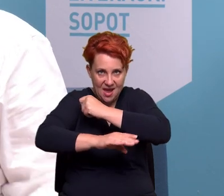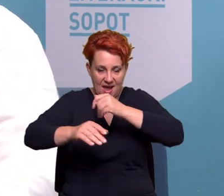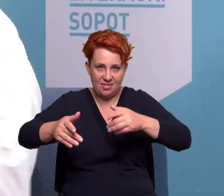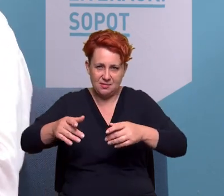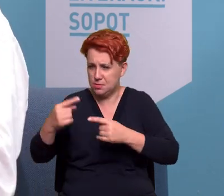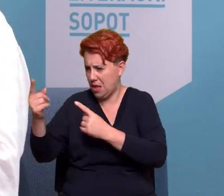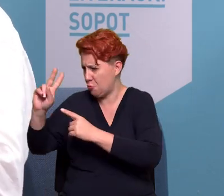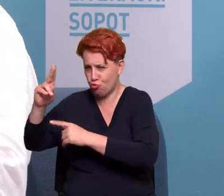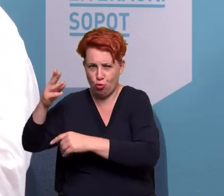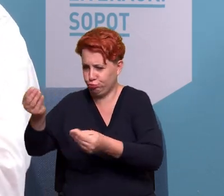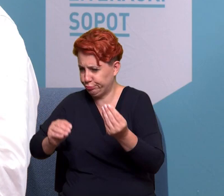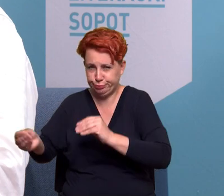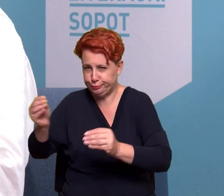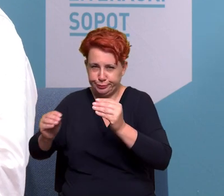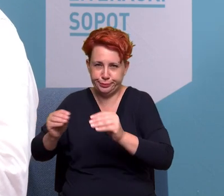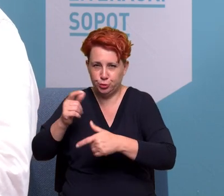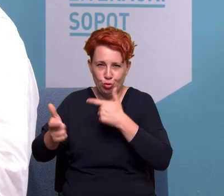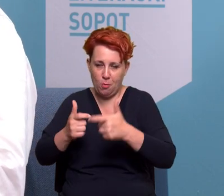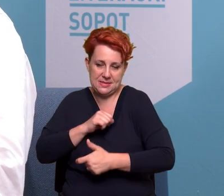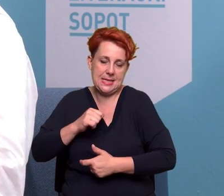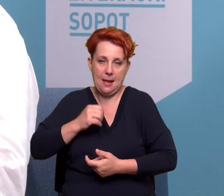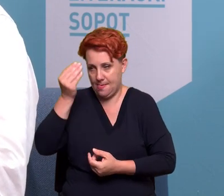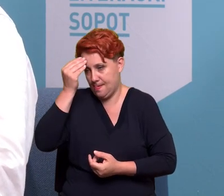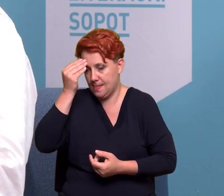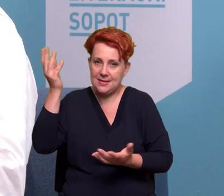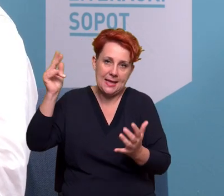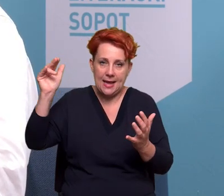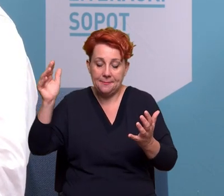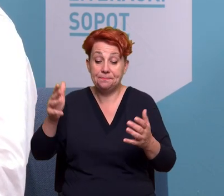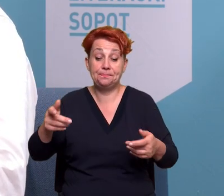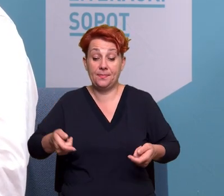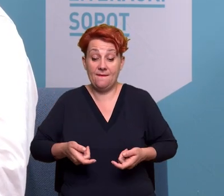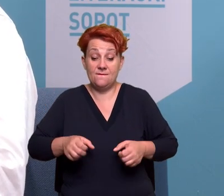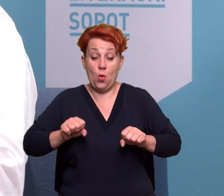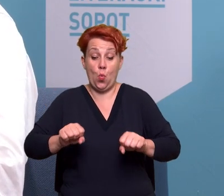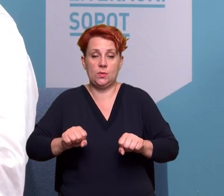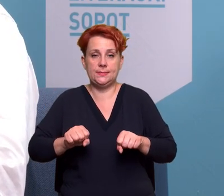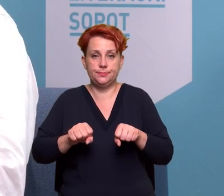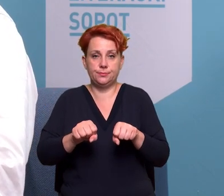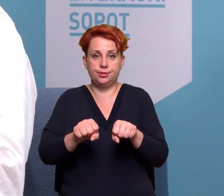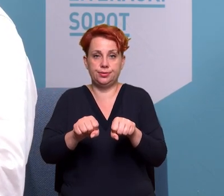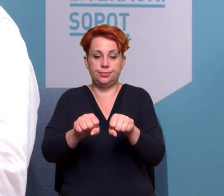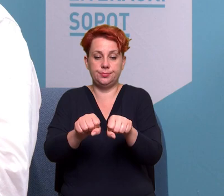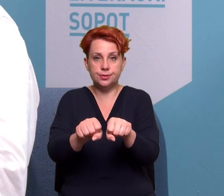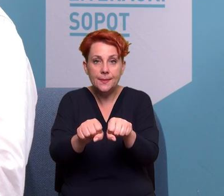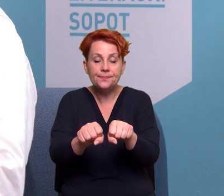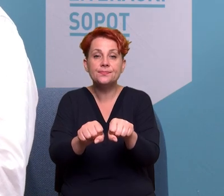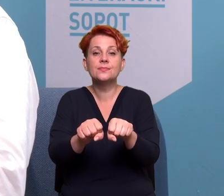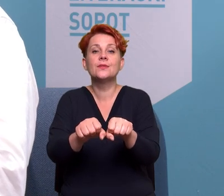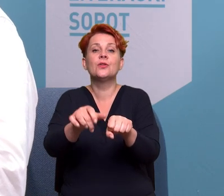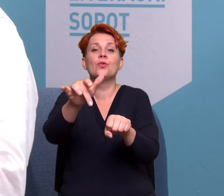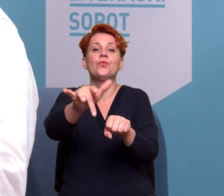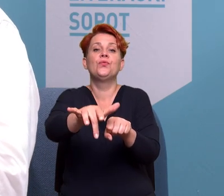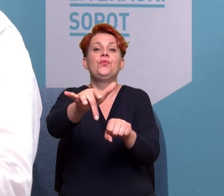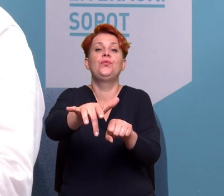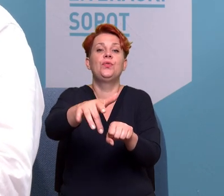ręcznie przez rozmaitych takich samoułków. A na tych wózeczkach jeździli, no teraz my już możemy sobie tylko